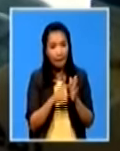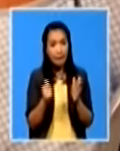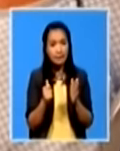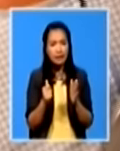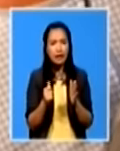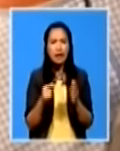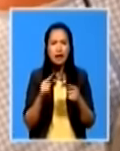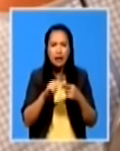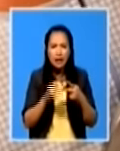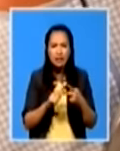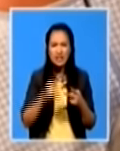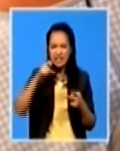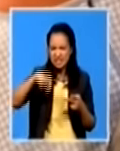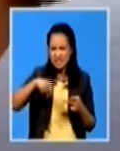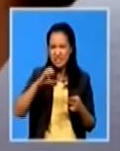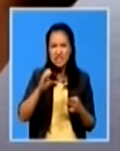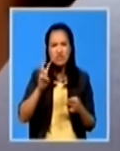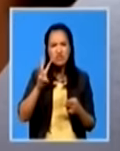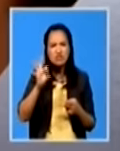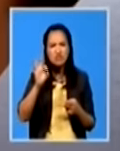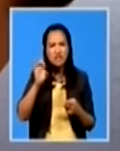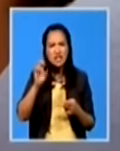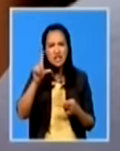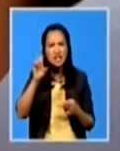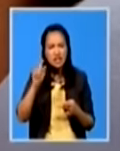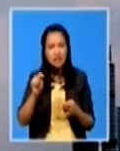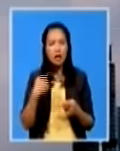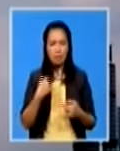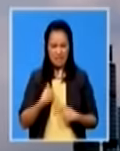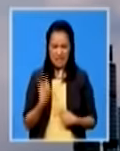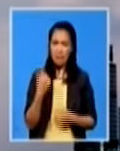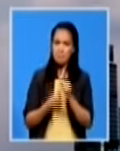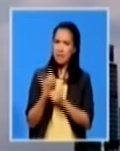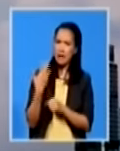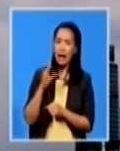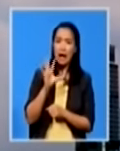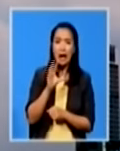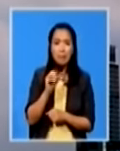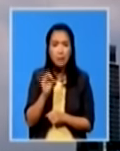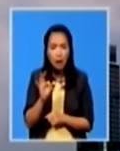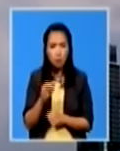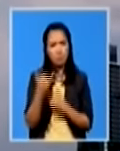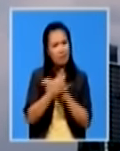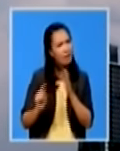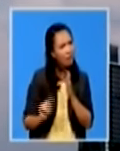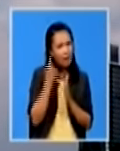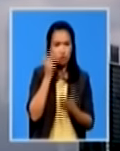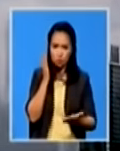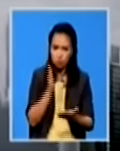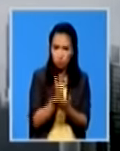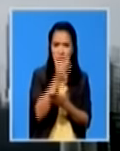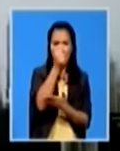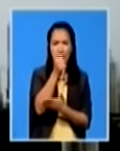ฟิลิสจากแม่สู่ลูกในต่ำกว่าร้อยละ2ในปี2559เป็นประเทศแรกในอาเซียนเป็นประเทศที่2ของโล